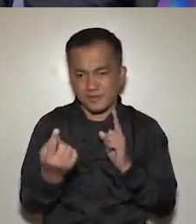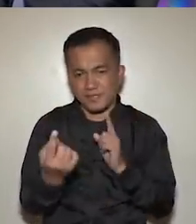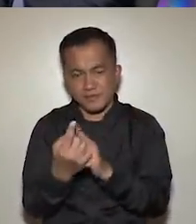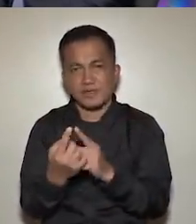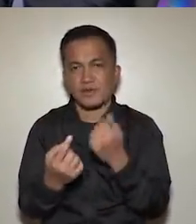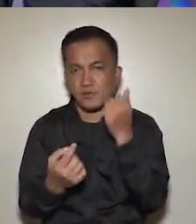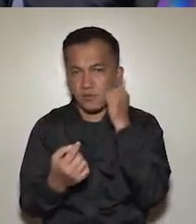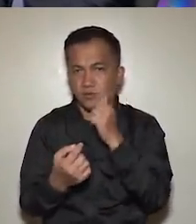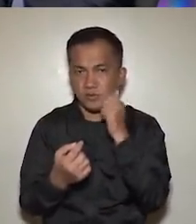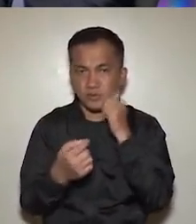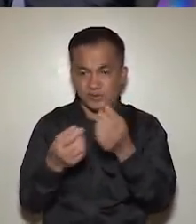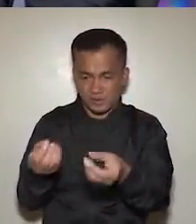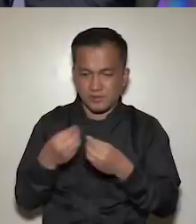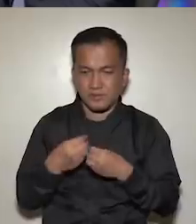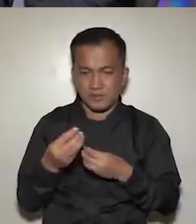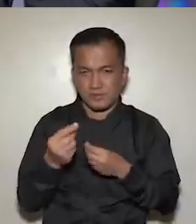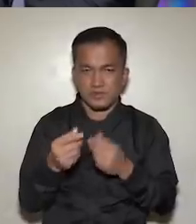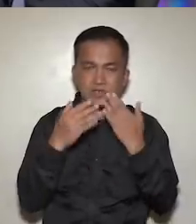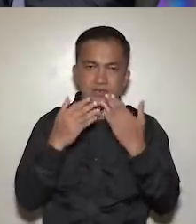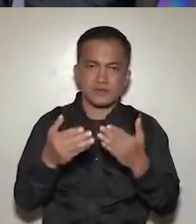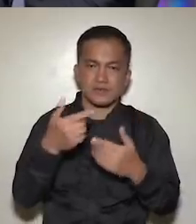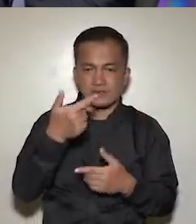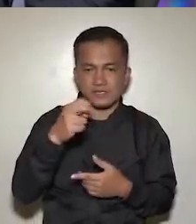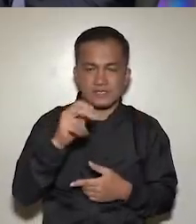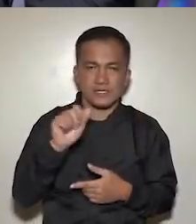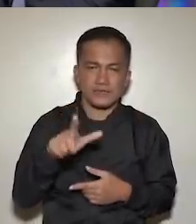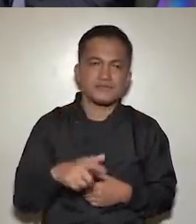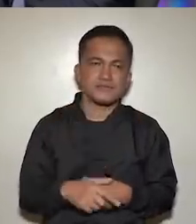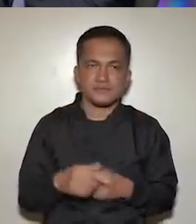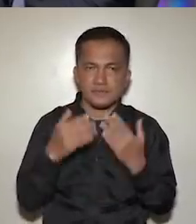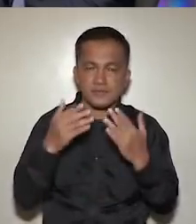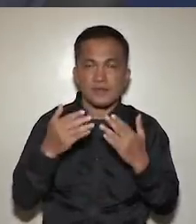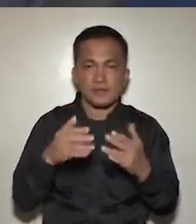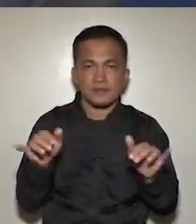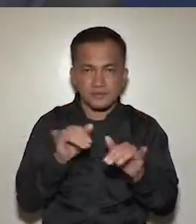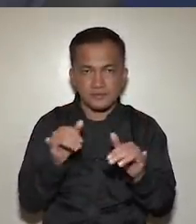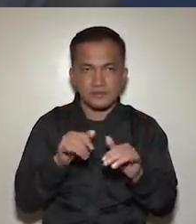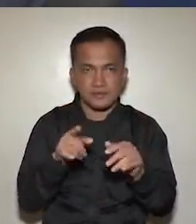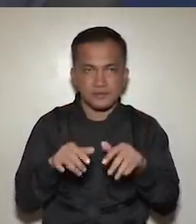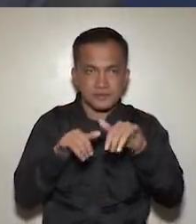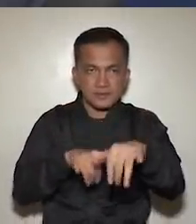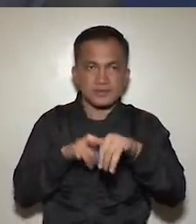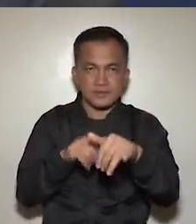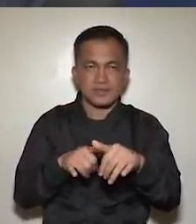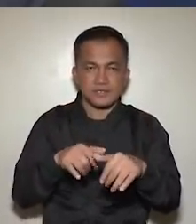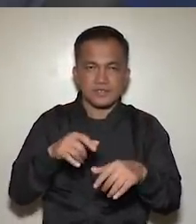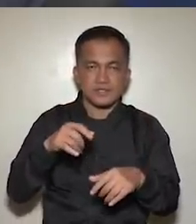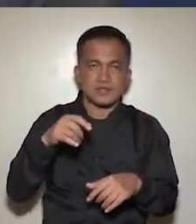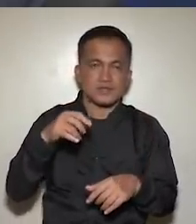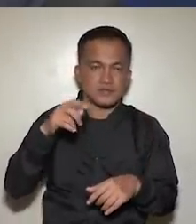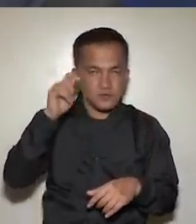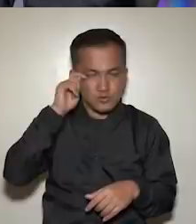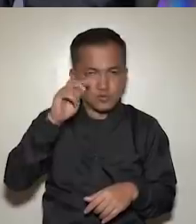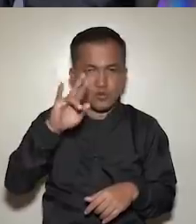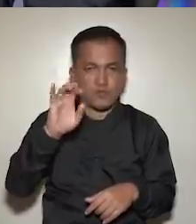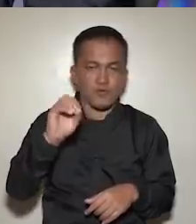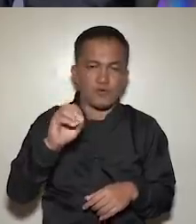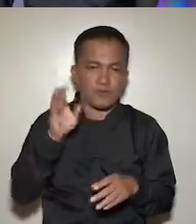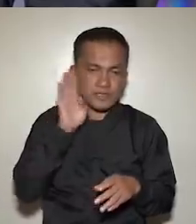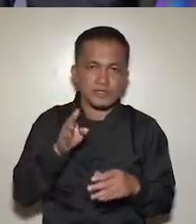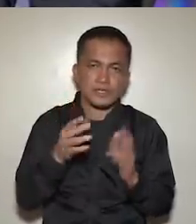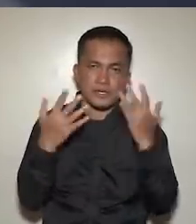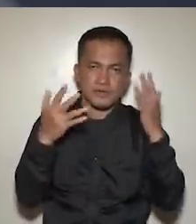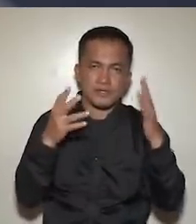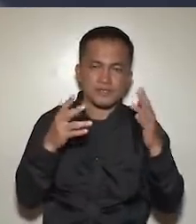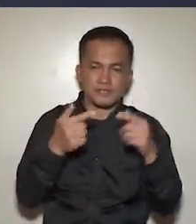kaming inilalapit sa inyo palagi at nabibigyan nyo naman solusyon. Salamat po, General. Hindi, tsaka salamat. At least, nandyan pa rin yung mga Tulfo brothers. Palapakan natin si